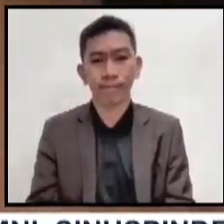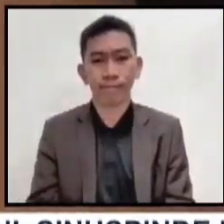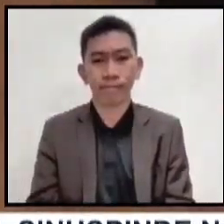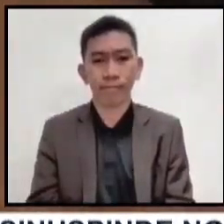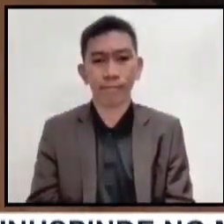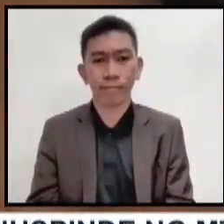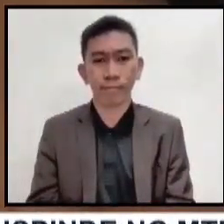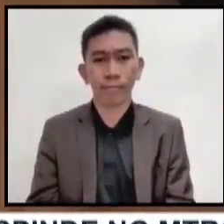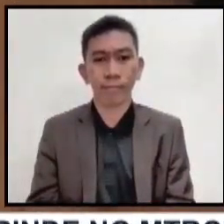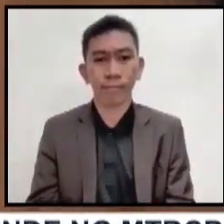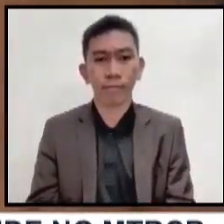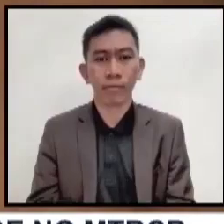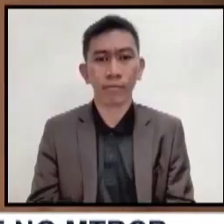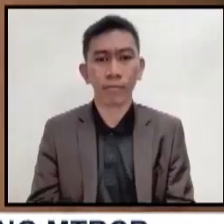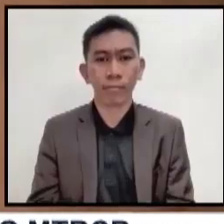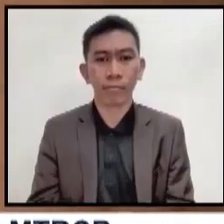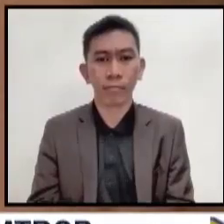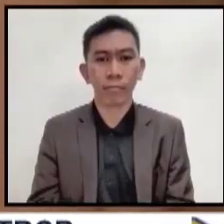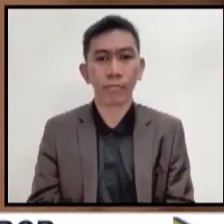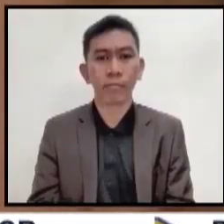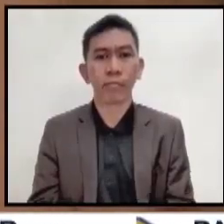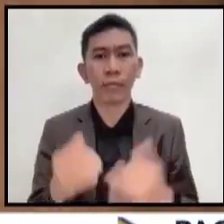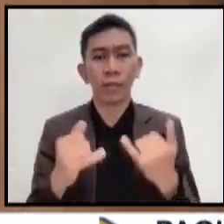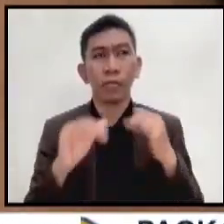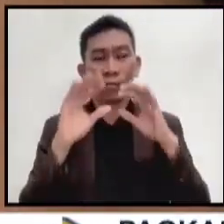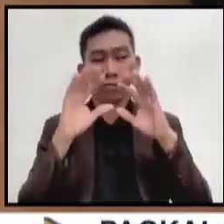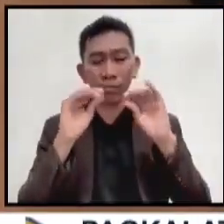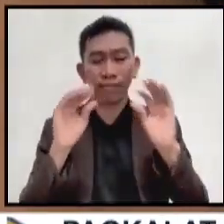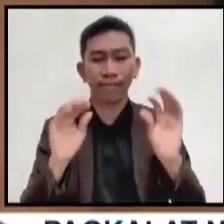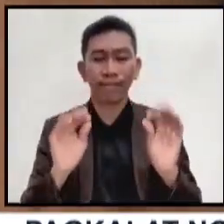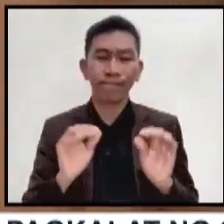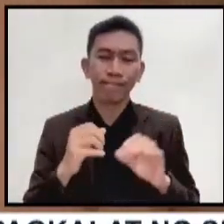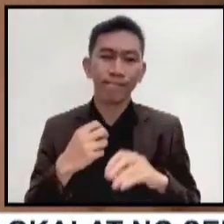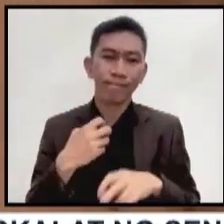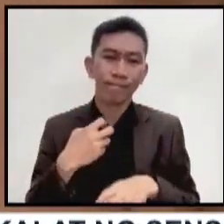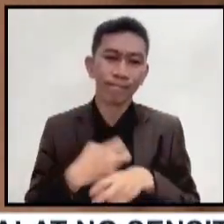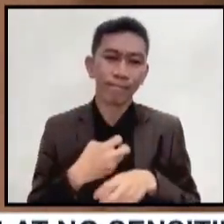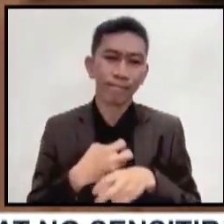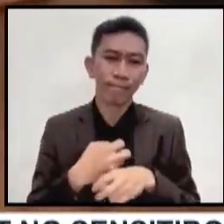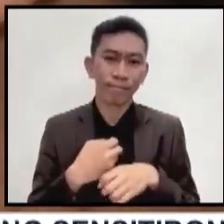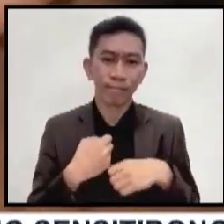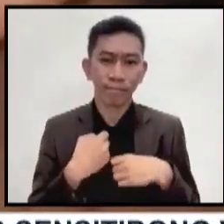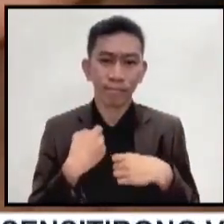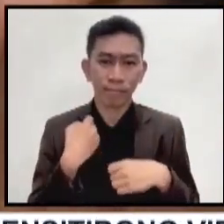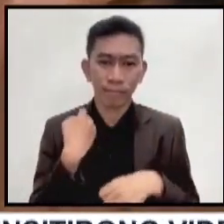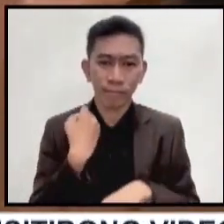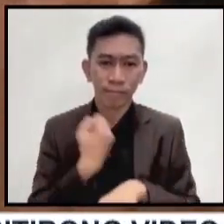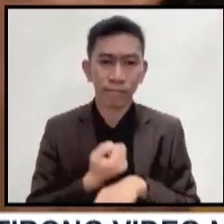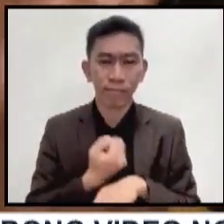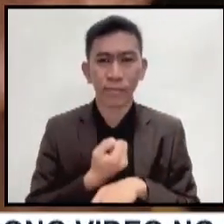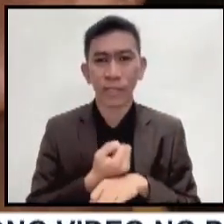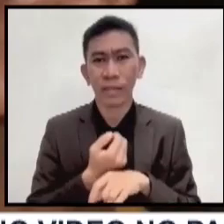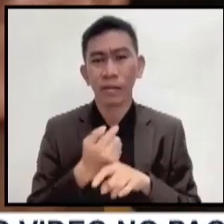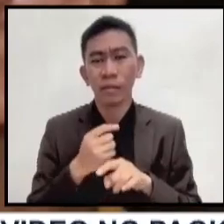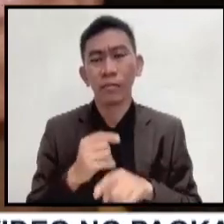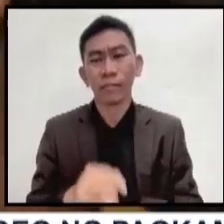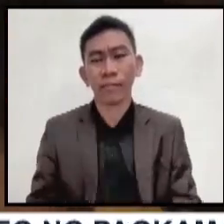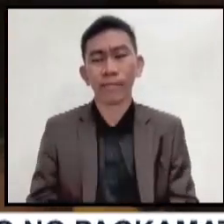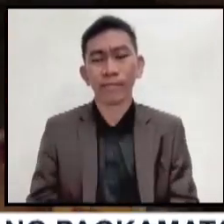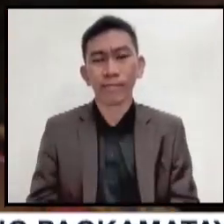hindi ko maano yung Pasko ngayon. Saka New Year, kasi wala talaga, wala siya.